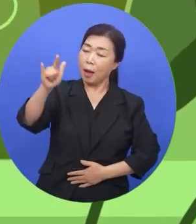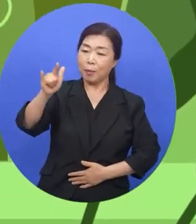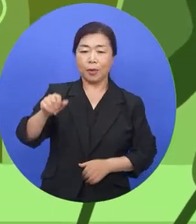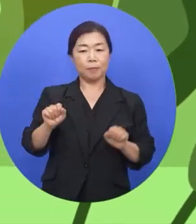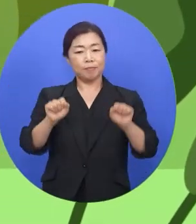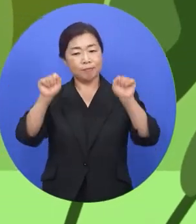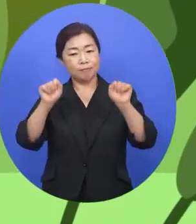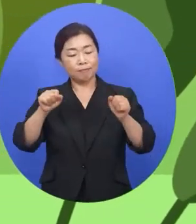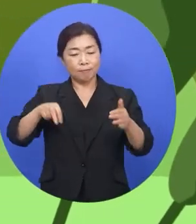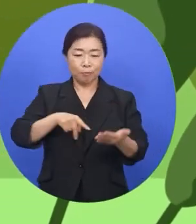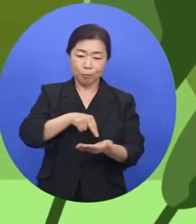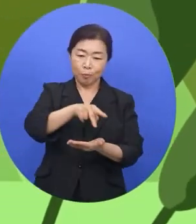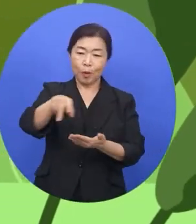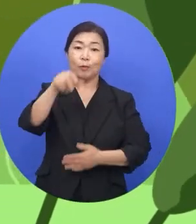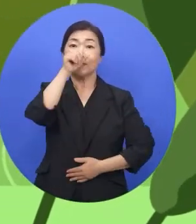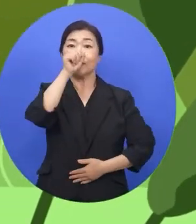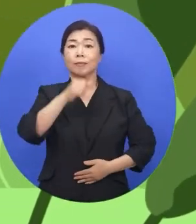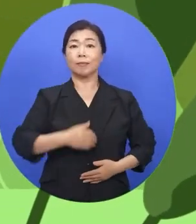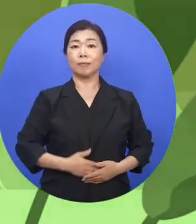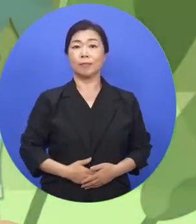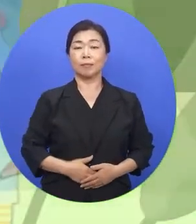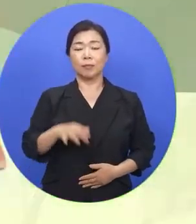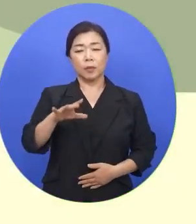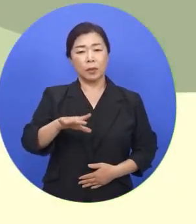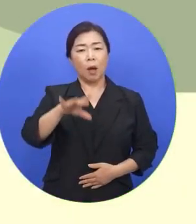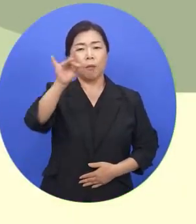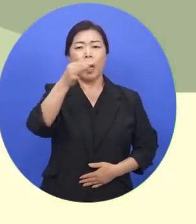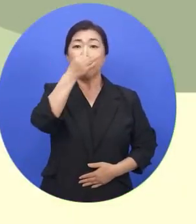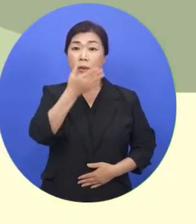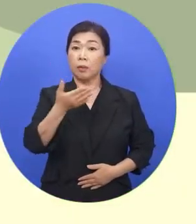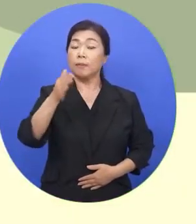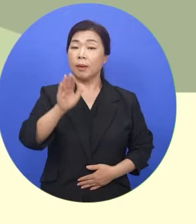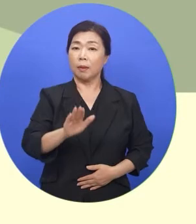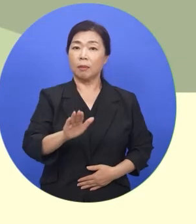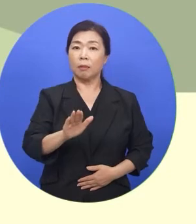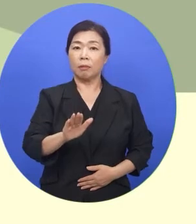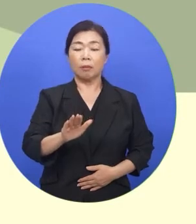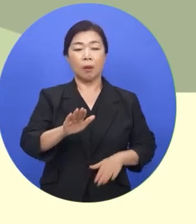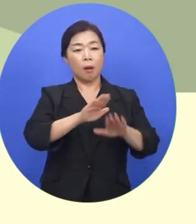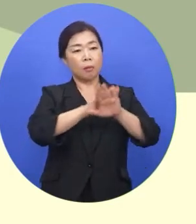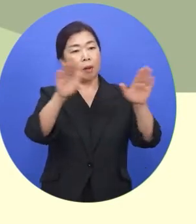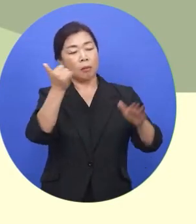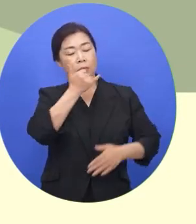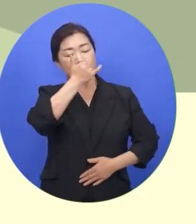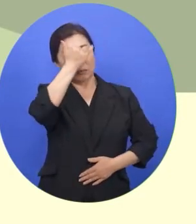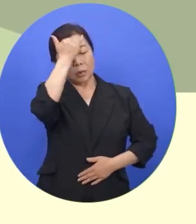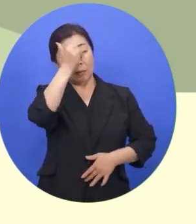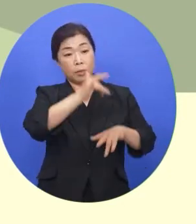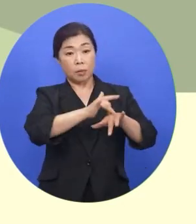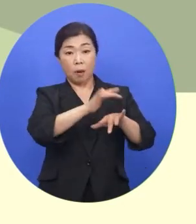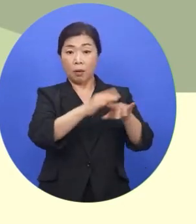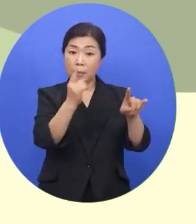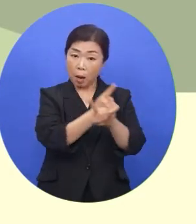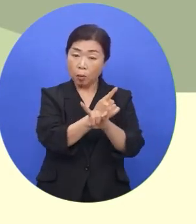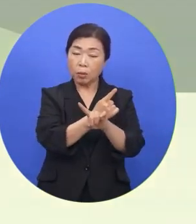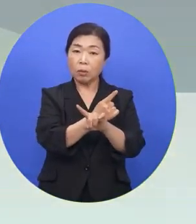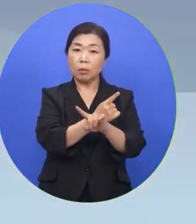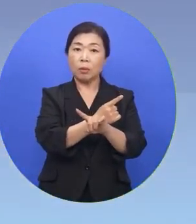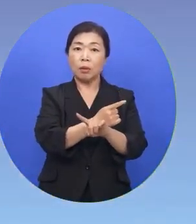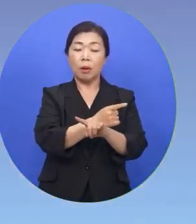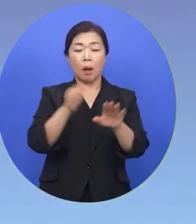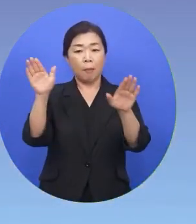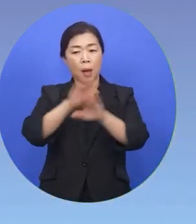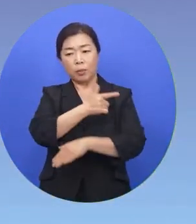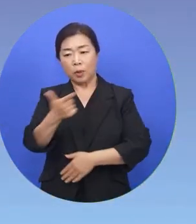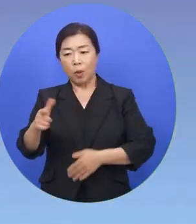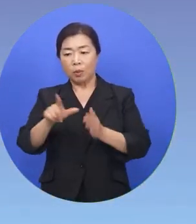쬐면서 가벼운 운동을 해보는 것도 좋아요. 처음에는 힘들겠지만 낮잠을 자는 습관만 바꿔도